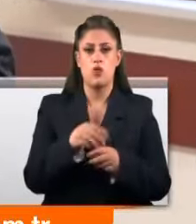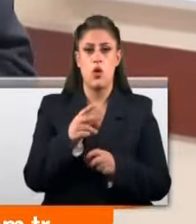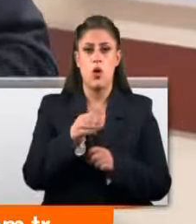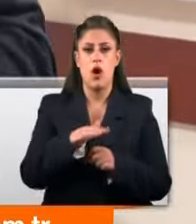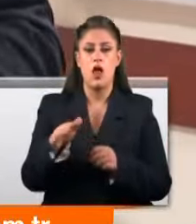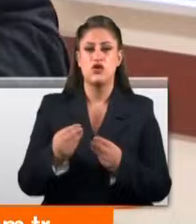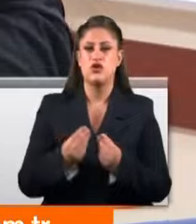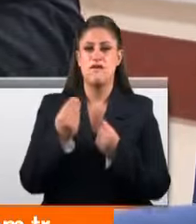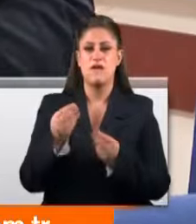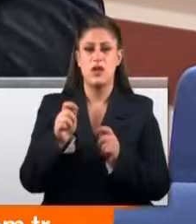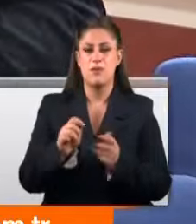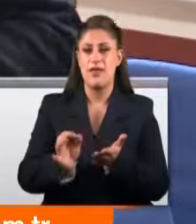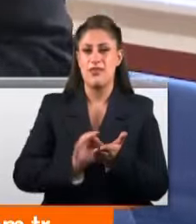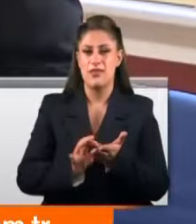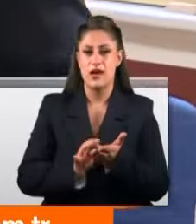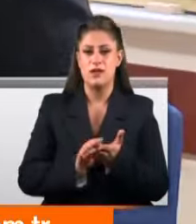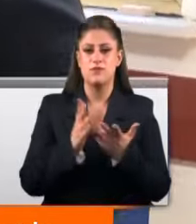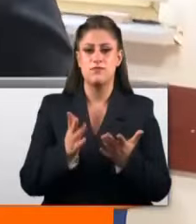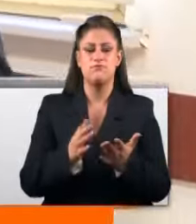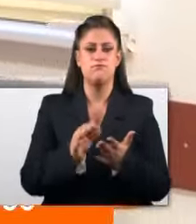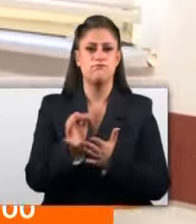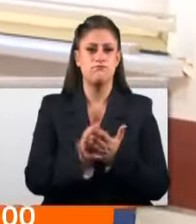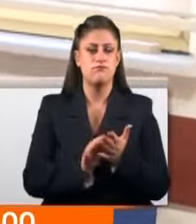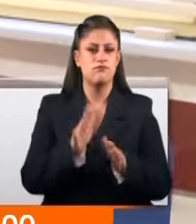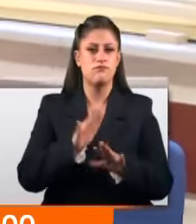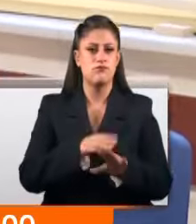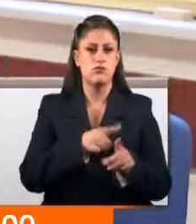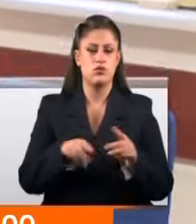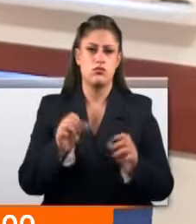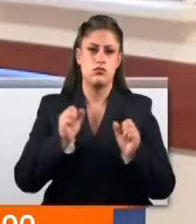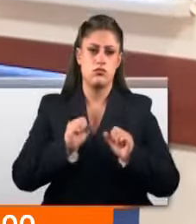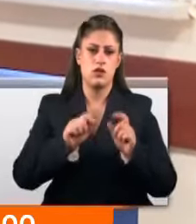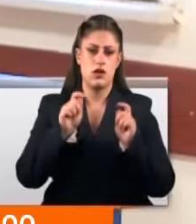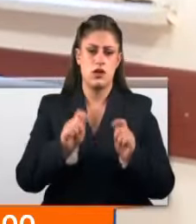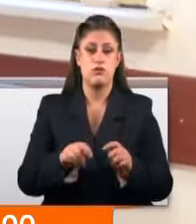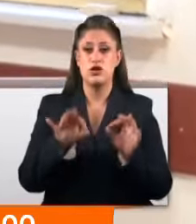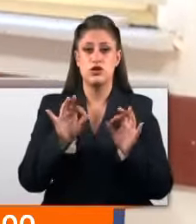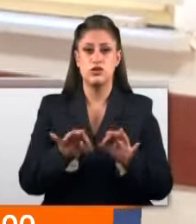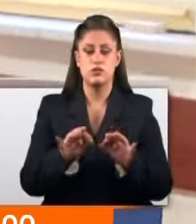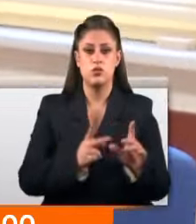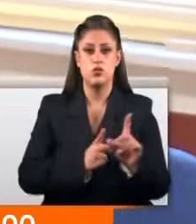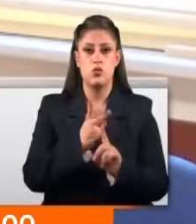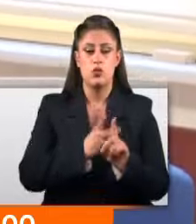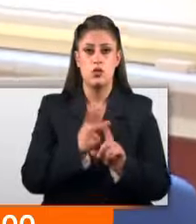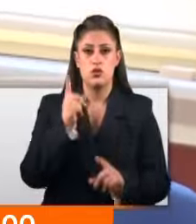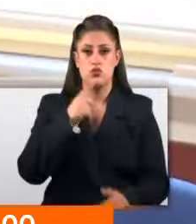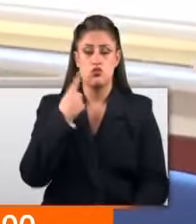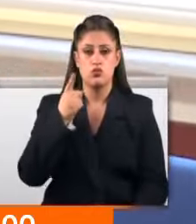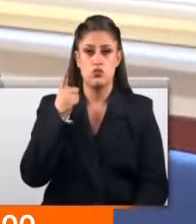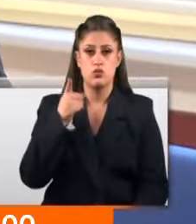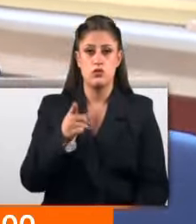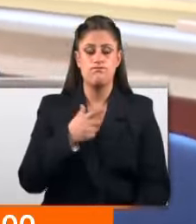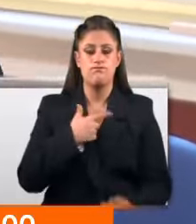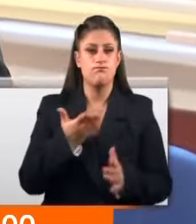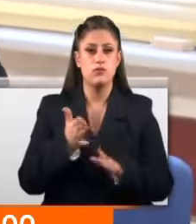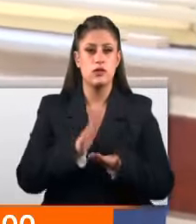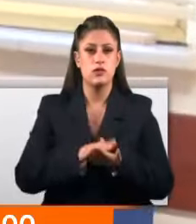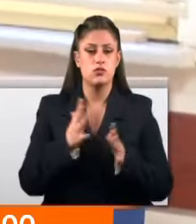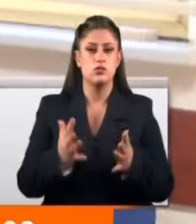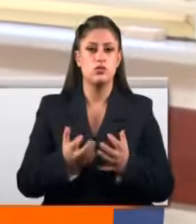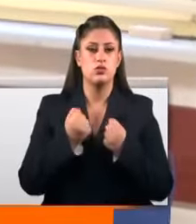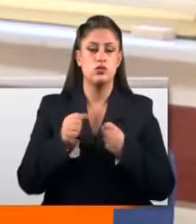vereceği derse ve yazacağı makalelere hazırlanırdı. Ancak şimdi dolandırıcılardan yakasını nasıl